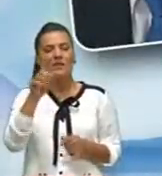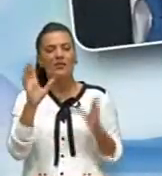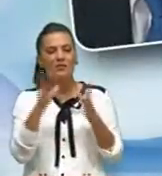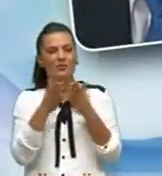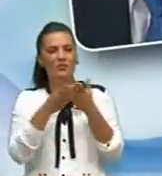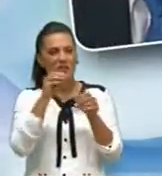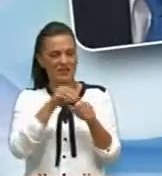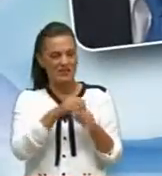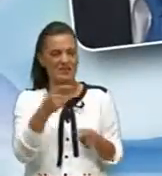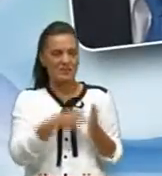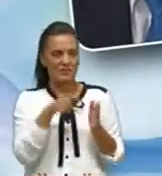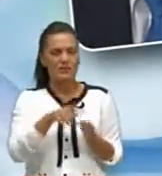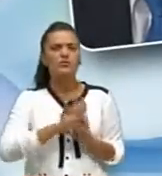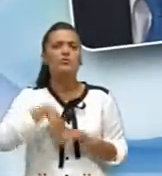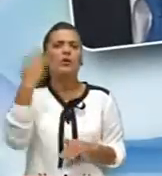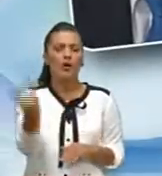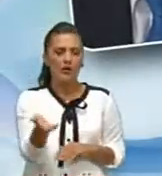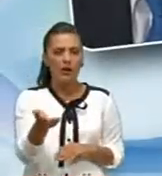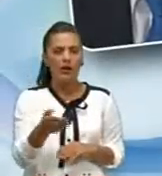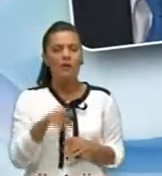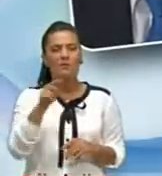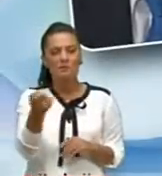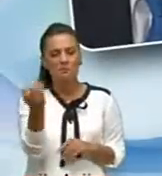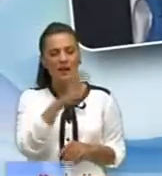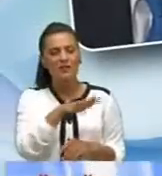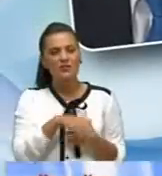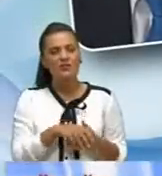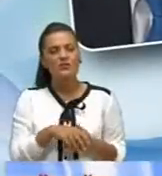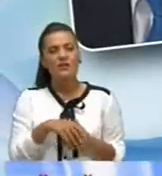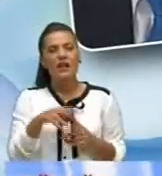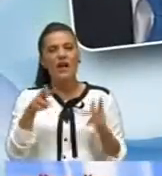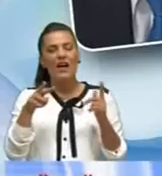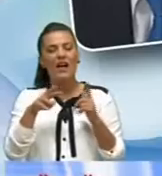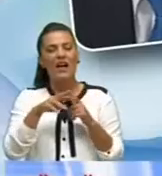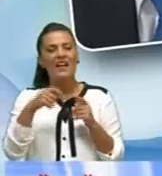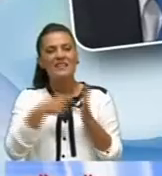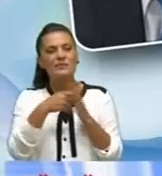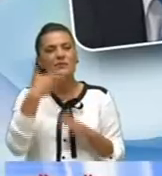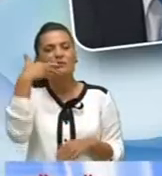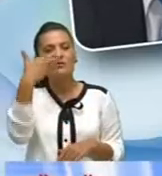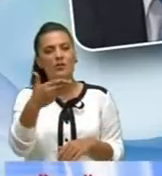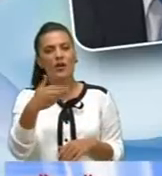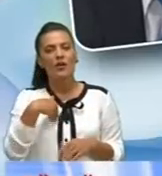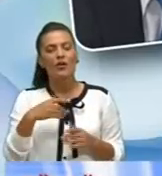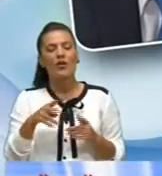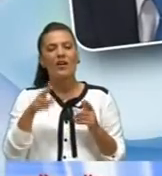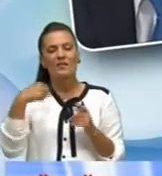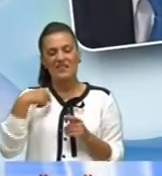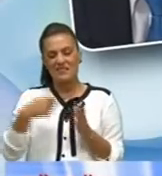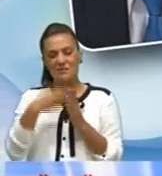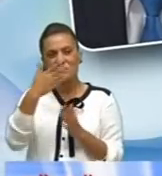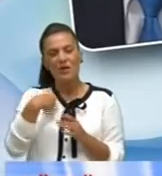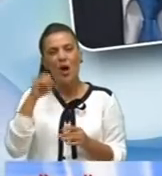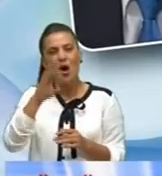muhribimizin ismi. Daha sonra bu az önce anekdotunu aktardım. Yücel Odabaşı hocamızı